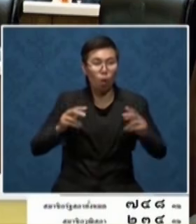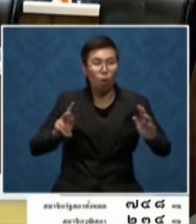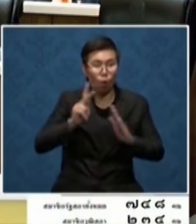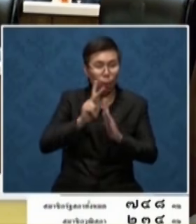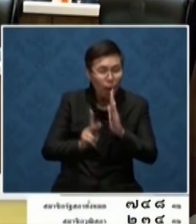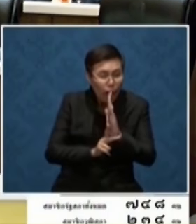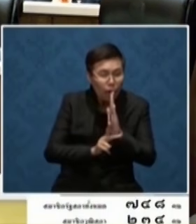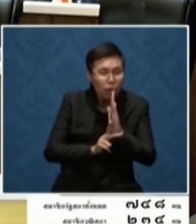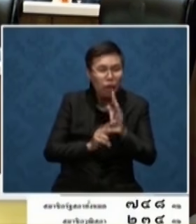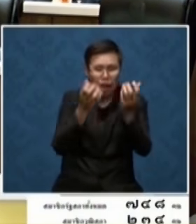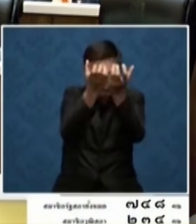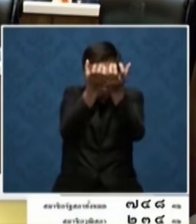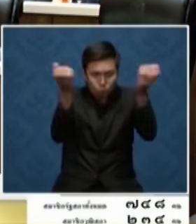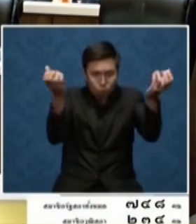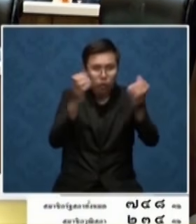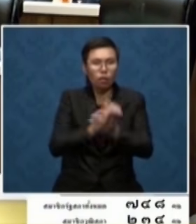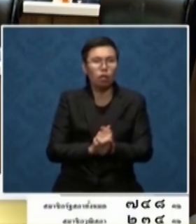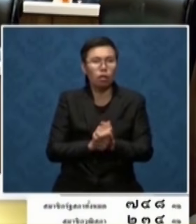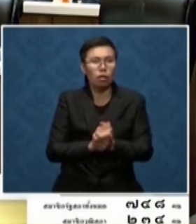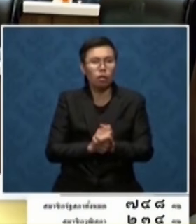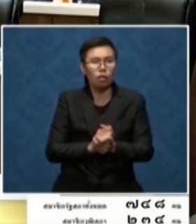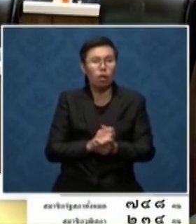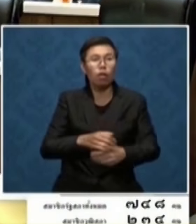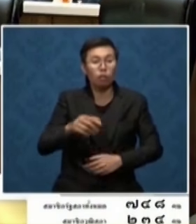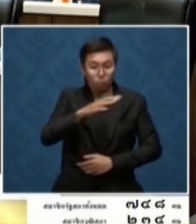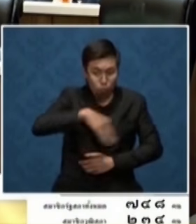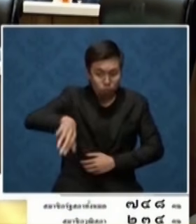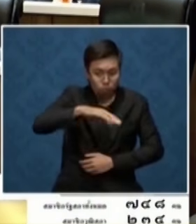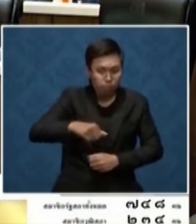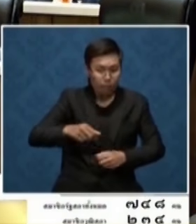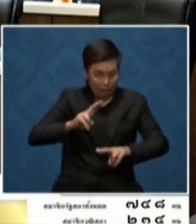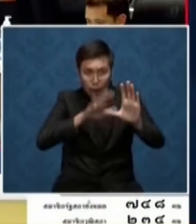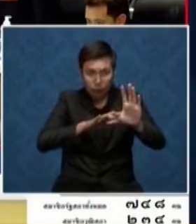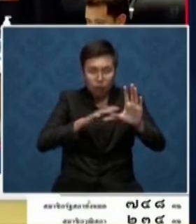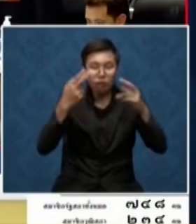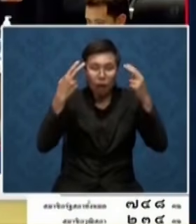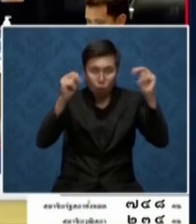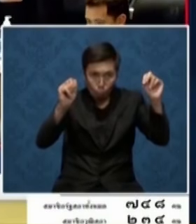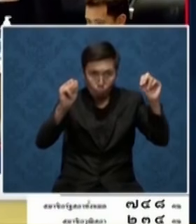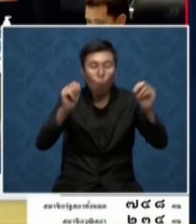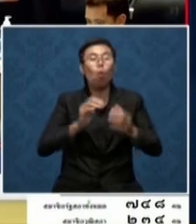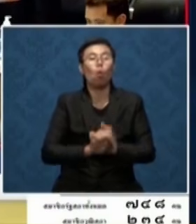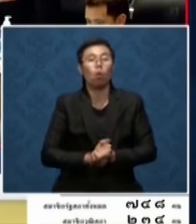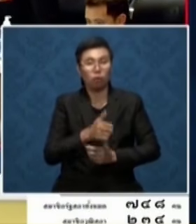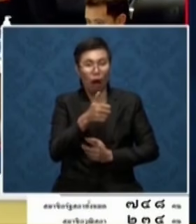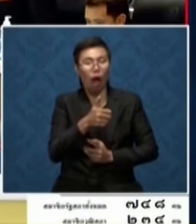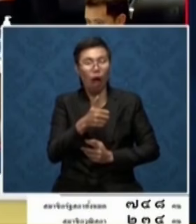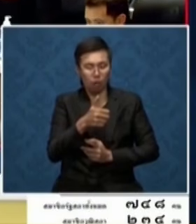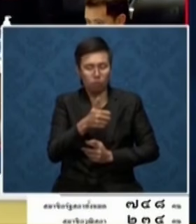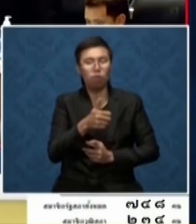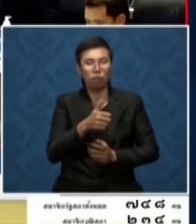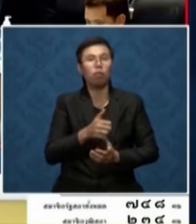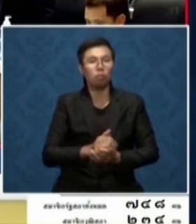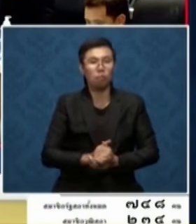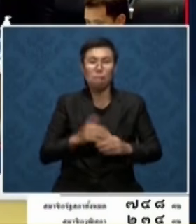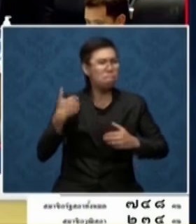างที่มาอยู่กันตรงนี้เพราะเรามีรัฐธรรมนูญตั้งแต่ตอนที่สมัครรับเลือกตั้ง